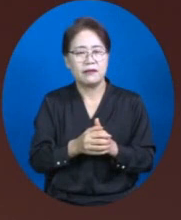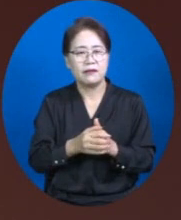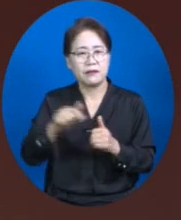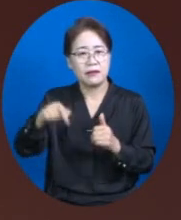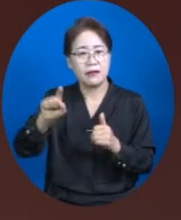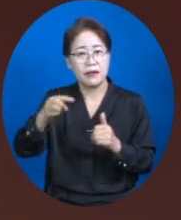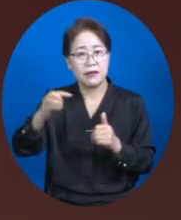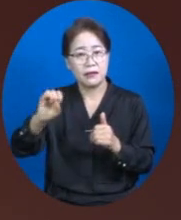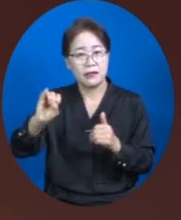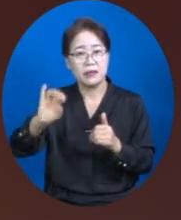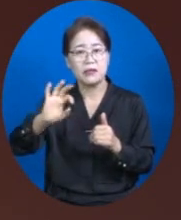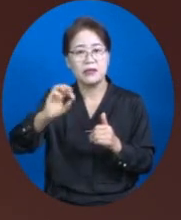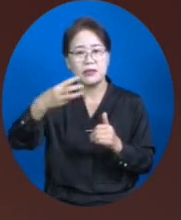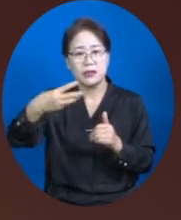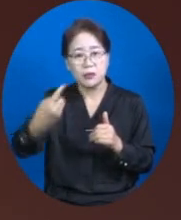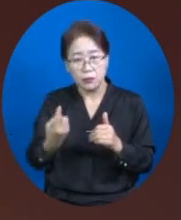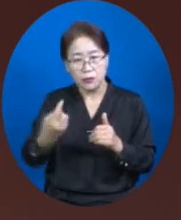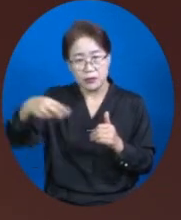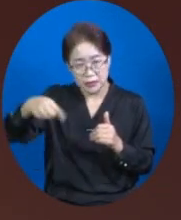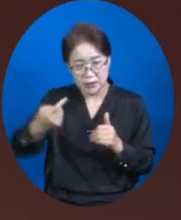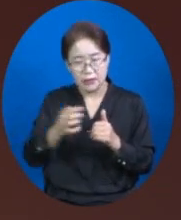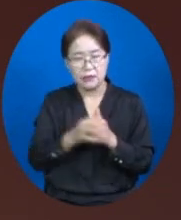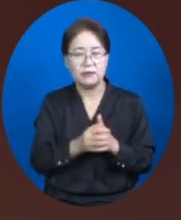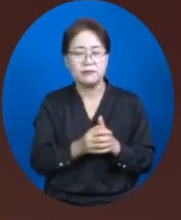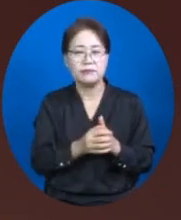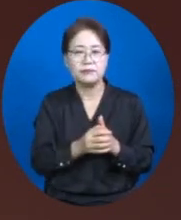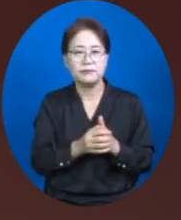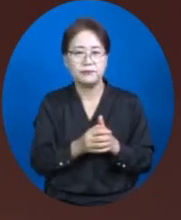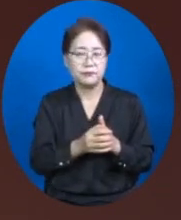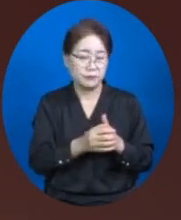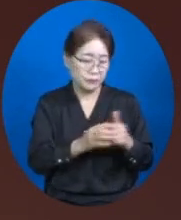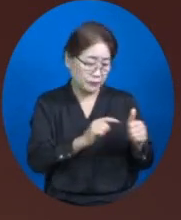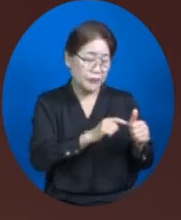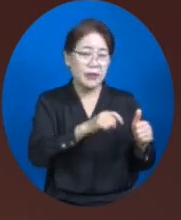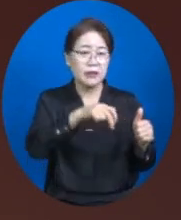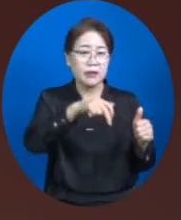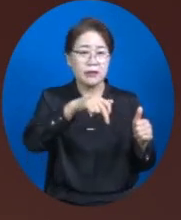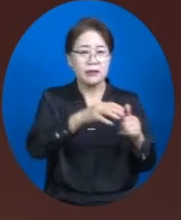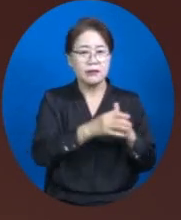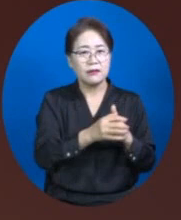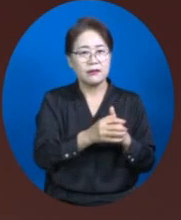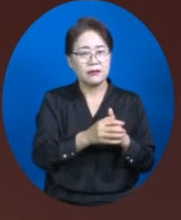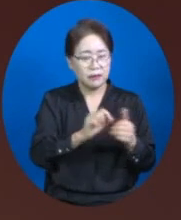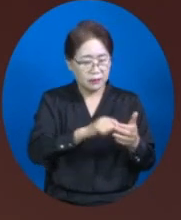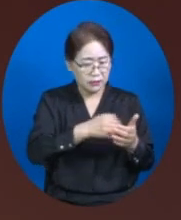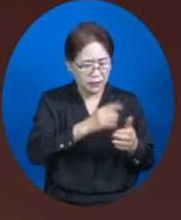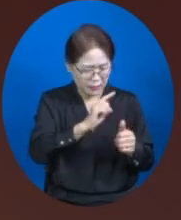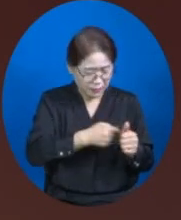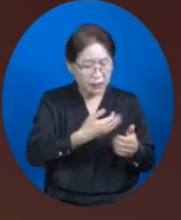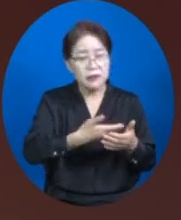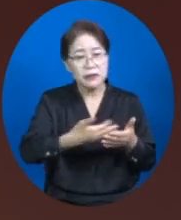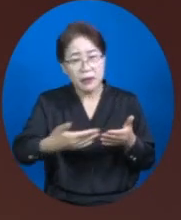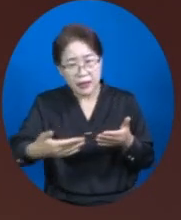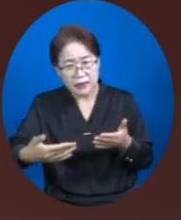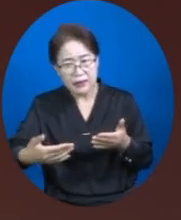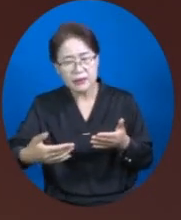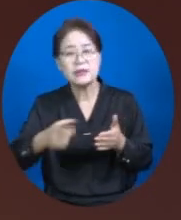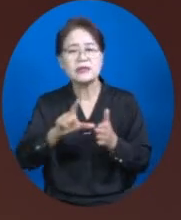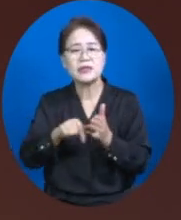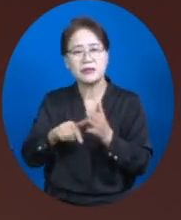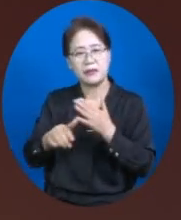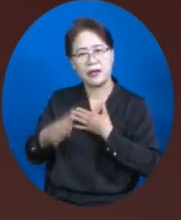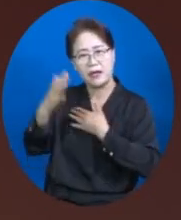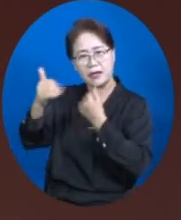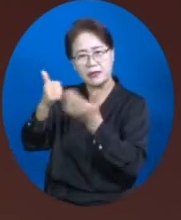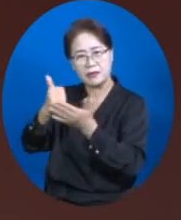그러니까 여러분 제가 방금 말씀드렸잖아요 크로노스의 시간은 수평적인 시간이라고 이렇게 흘러가는 시간 속에서 내가